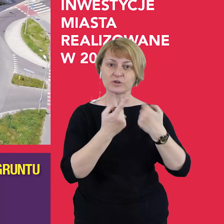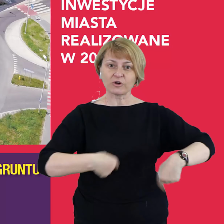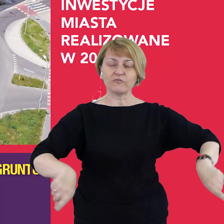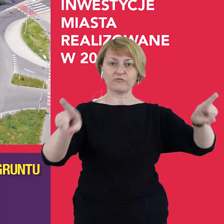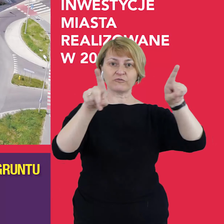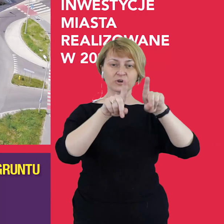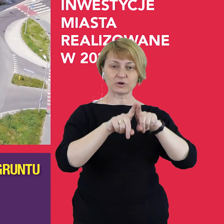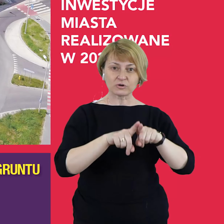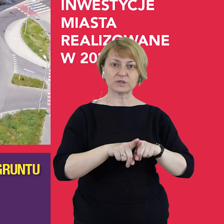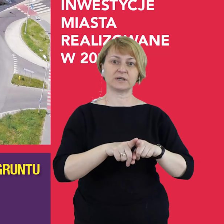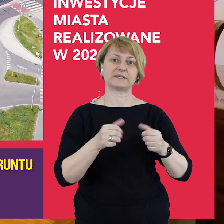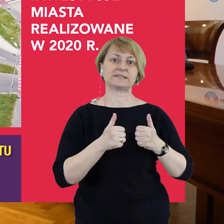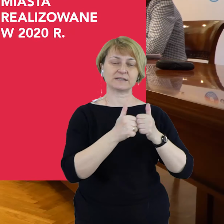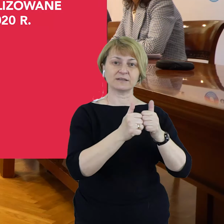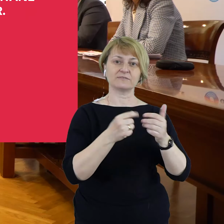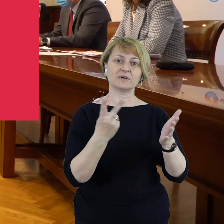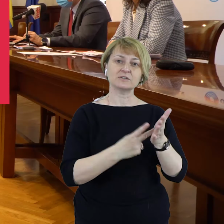działania,